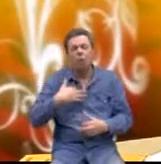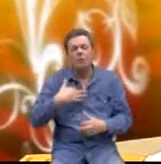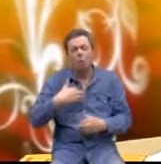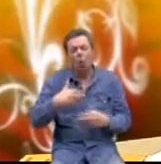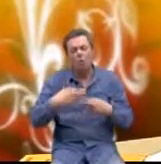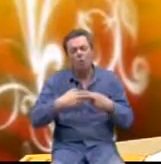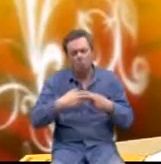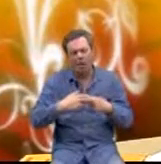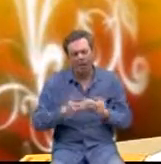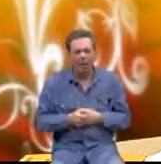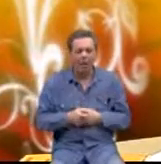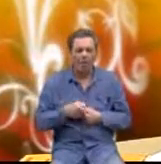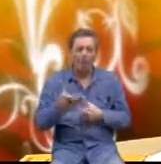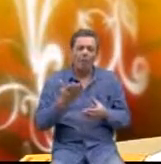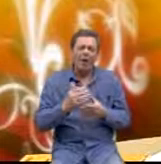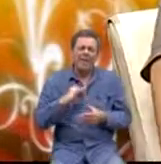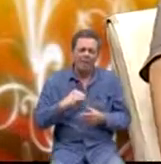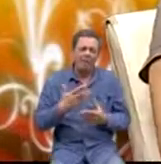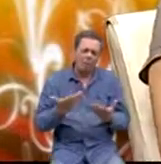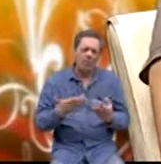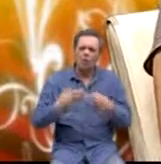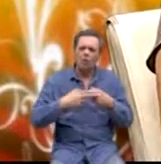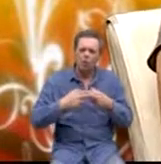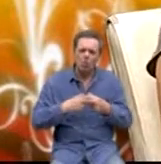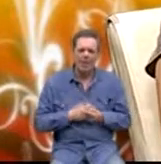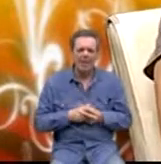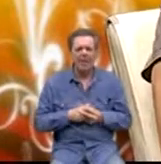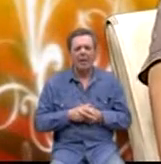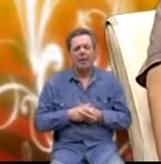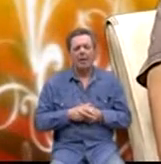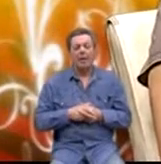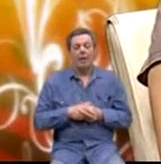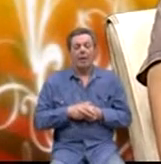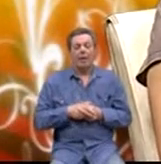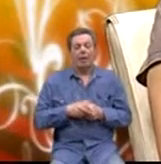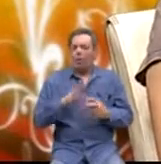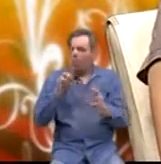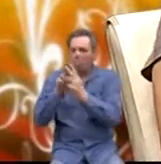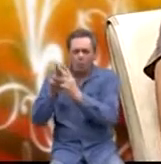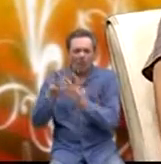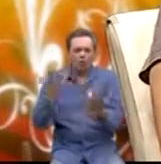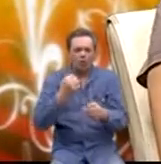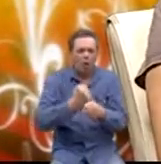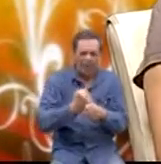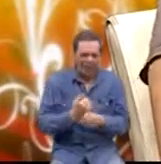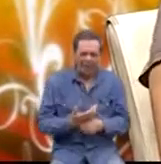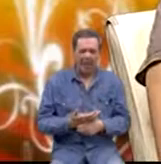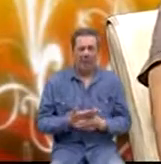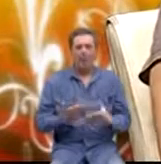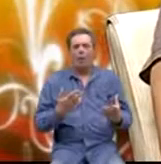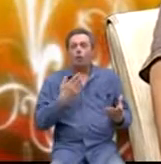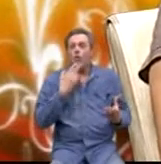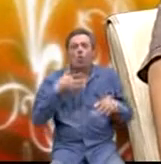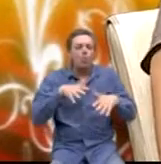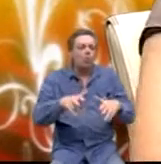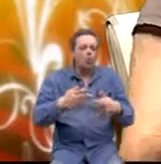ovaj prilog zbog toga što smo vidjeli kako su se susjedi, recimo u ovom konkretnom primjeru, upoznali i što oni rade, čime se inače bave, tko su uopće